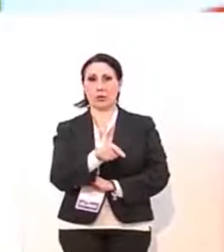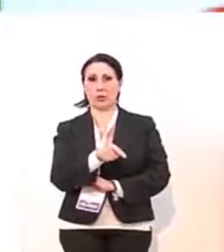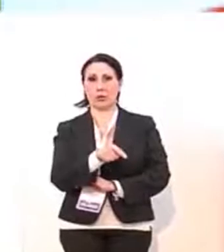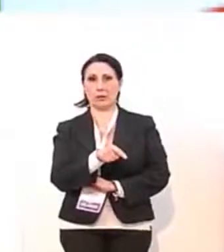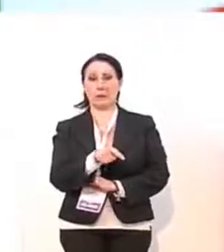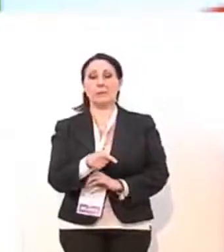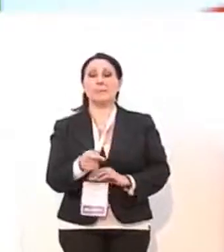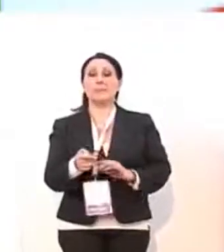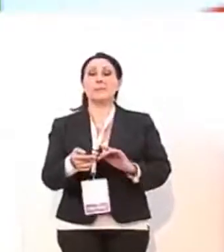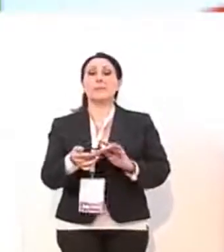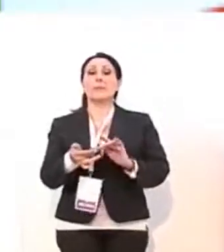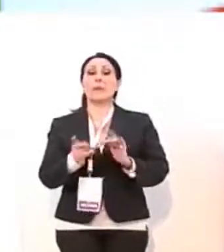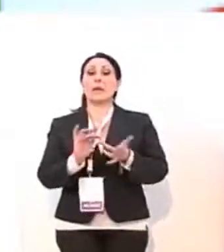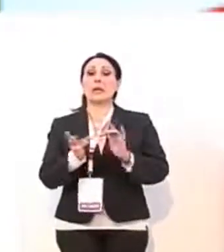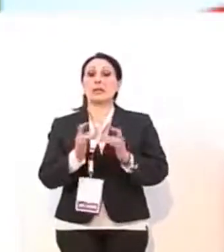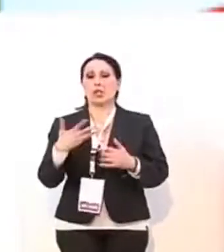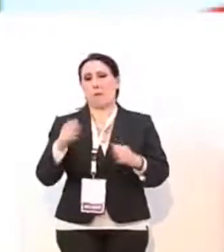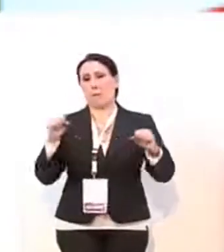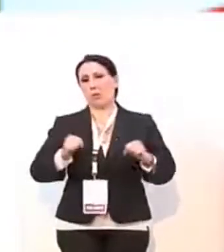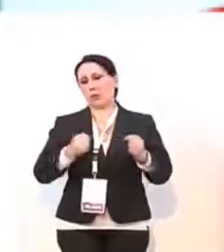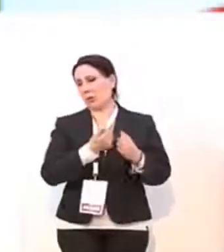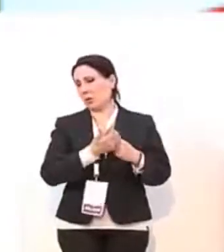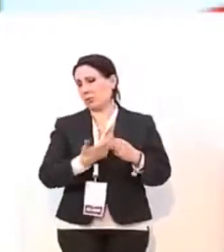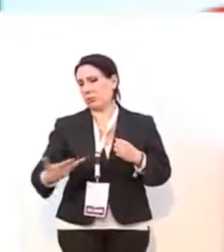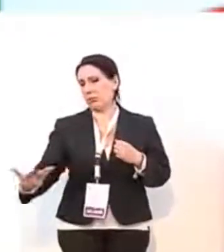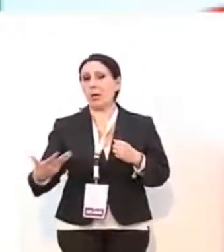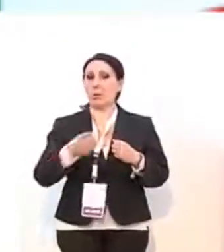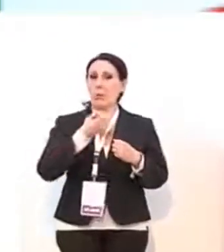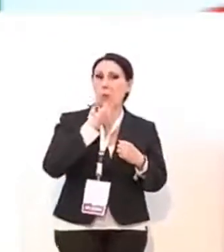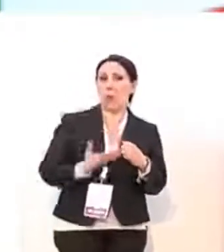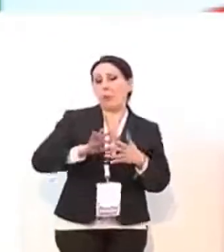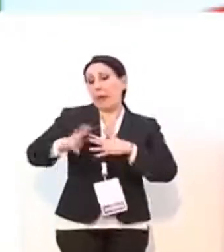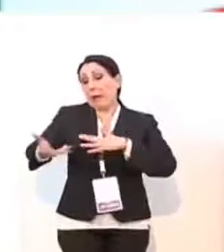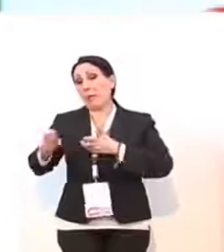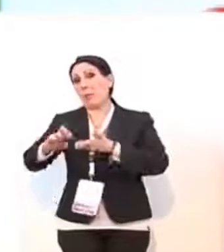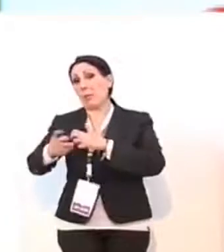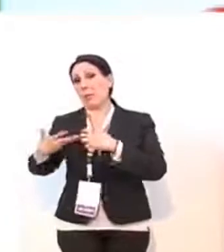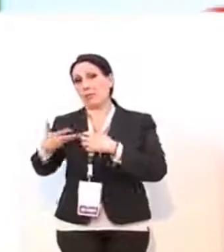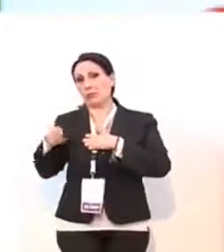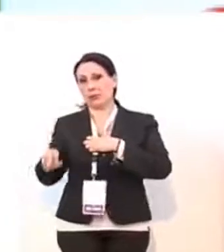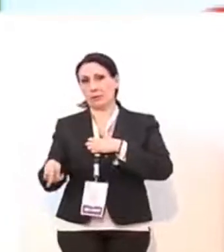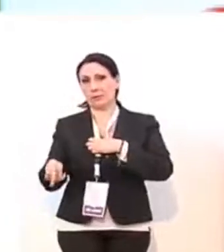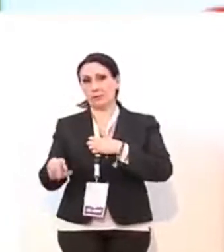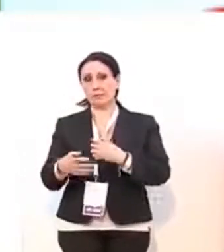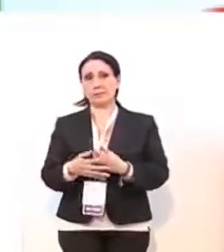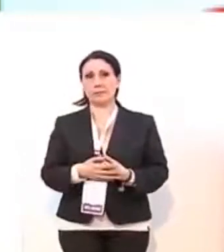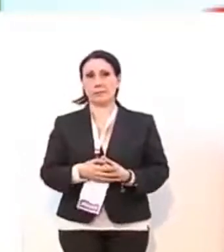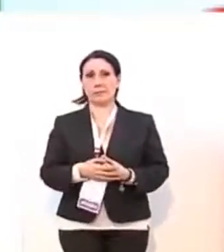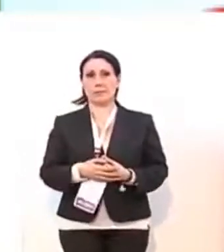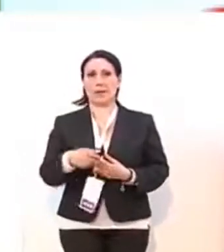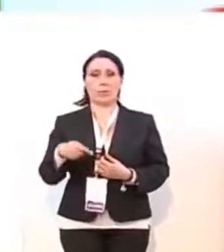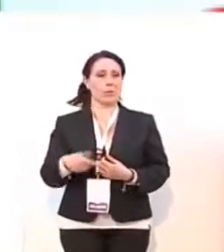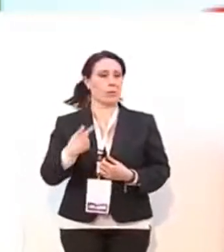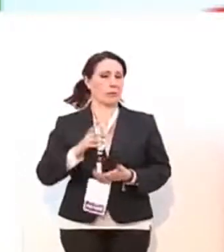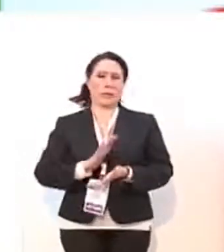grandi potenzialità che la rete ci dà, ci sono anche altri problemi che la rete ha posto. E questo è